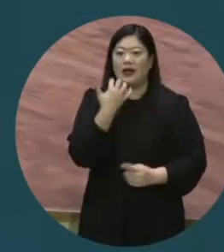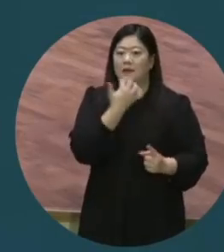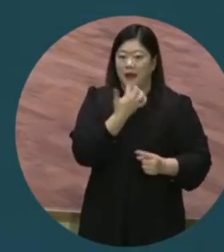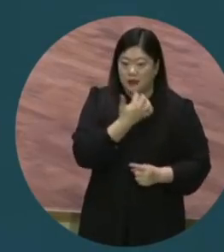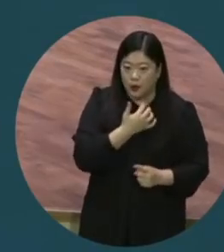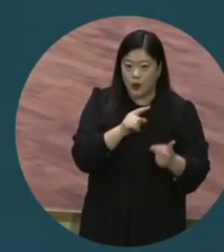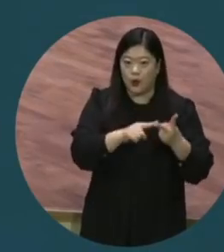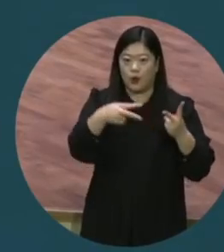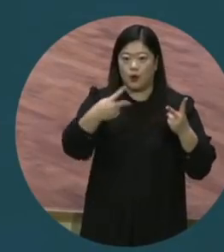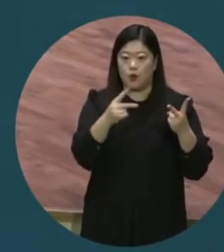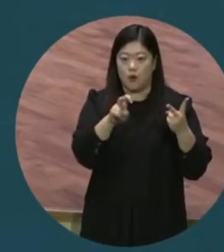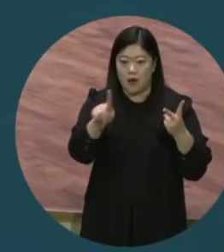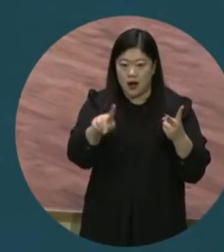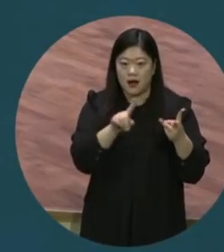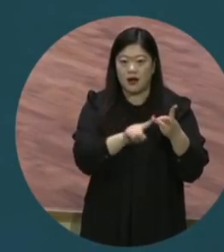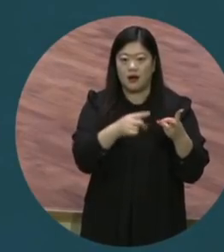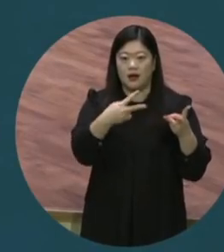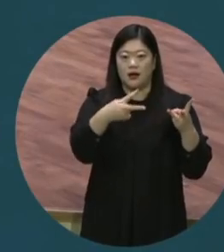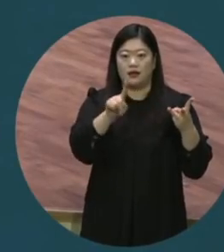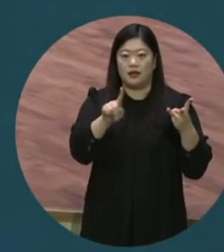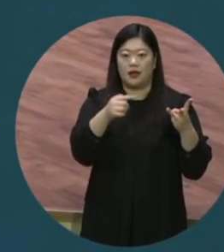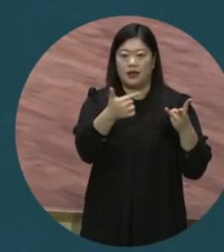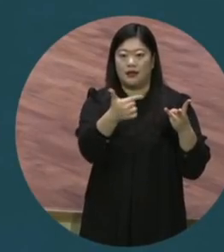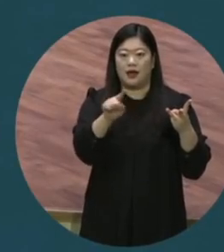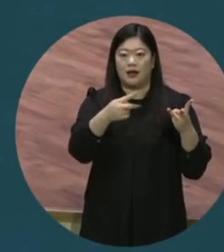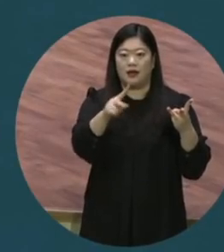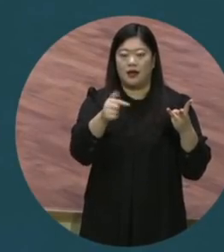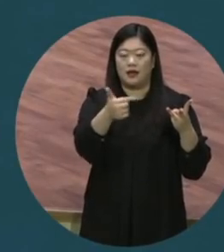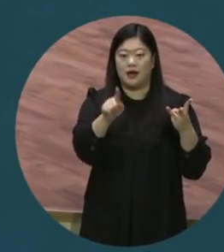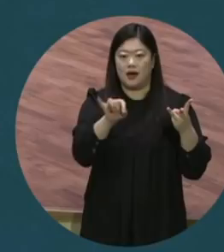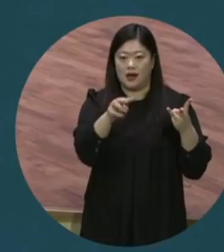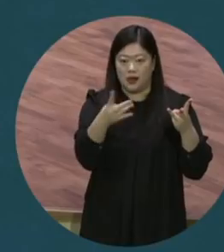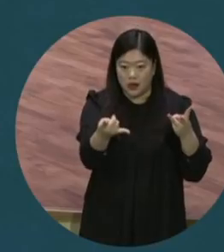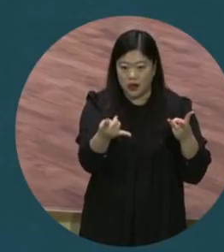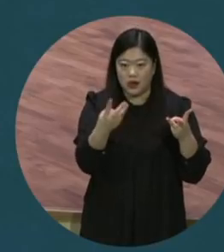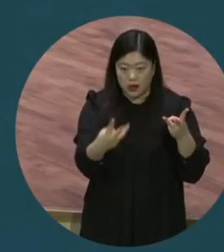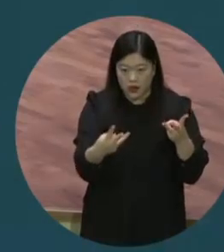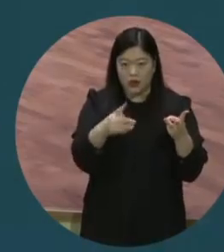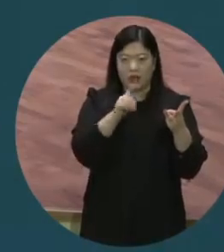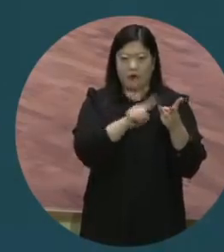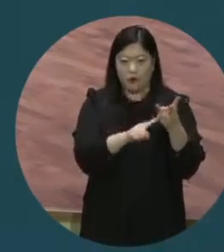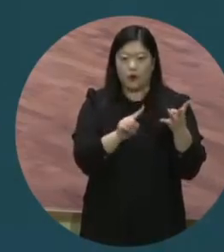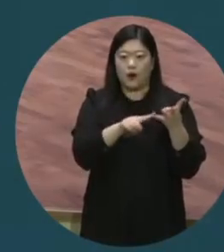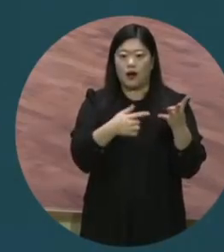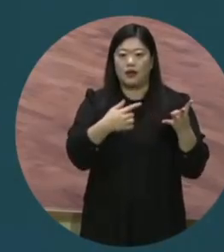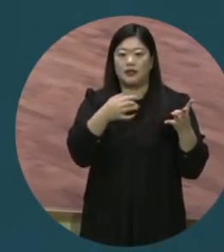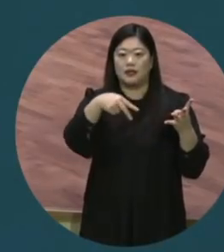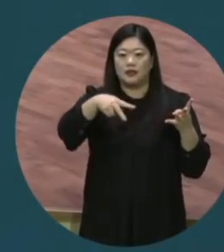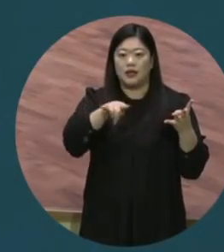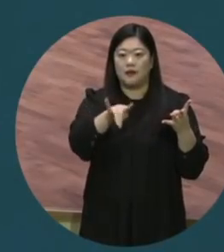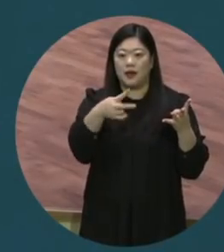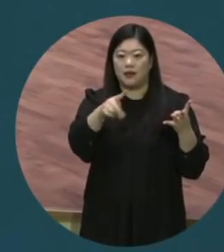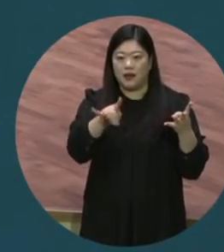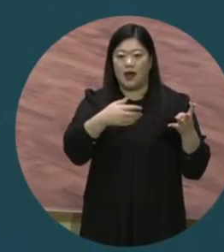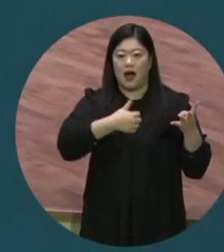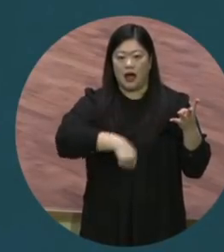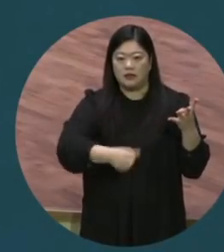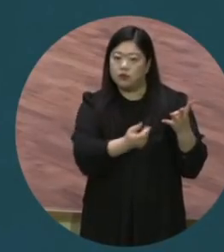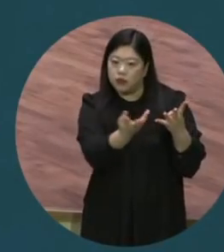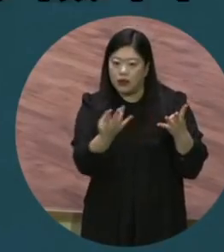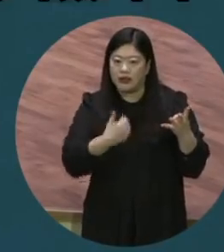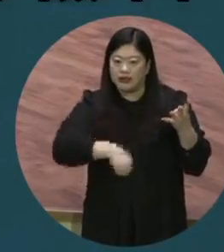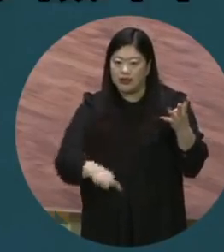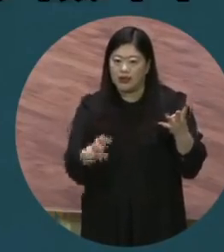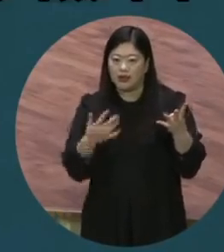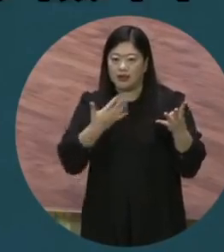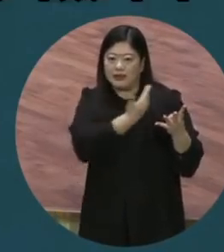베드로와 디둠을 하는 도마와 갈릴리 가나 사람 나다나엘과 세베대의 아들들과 또 다른 제자 둘이